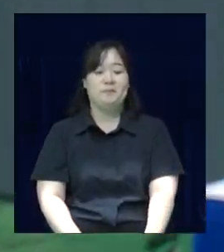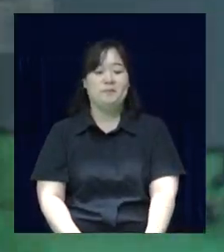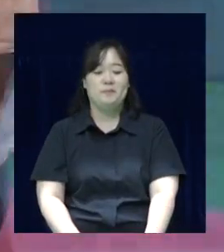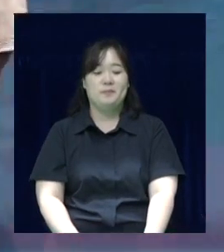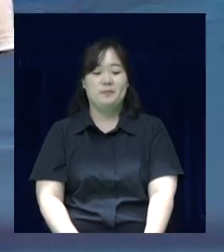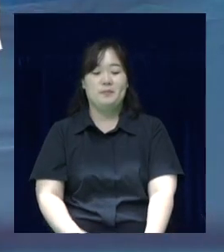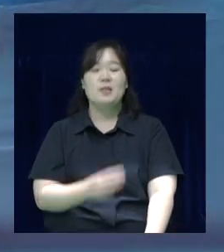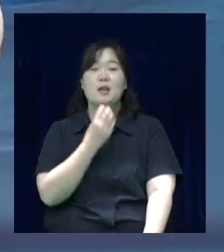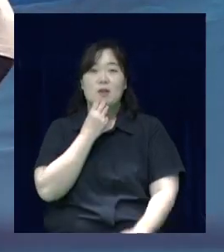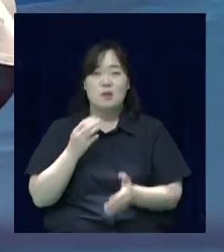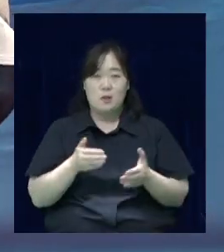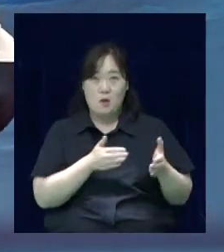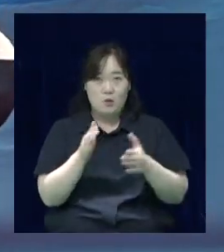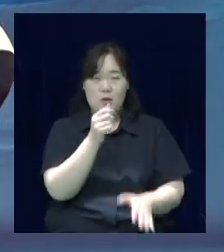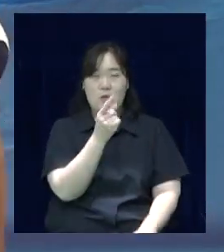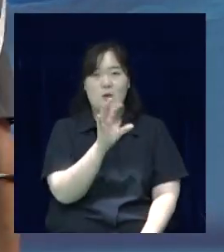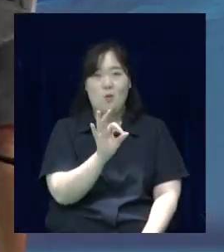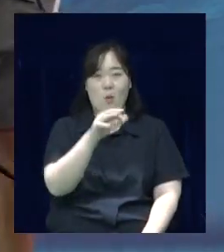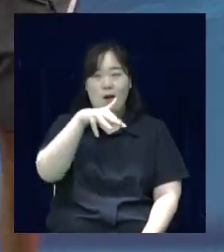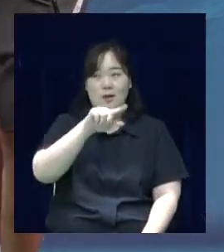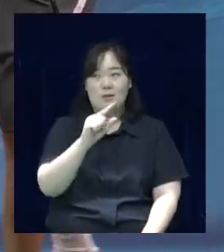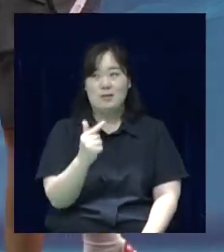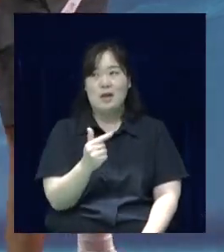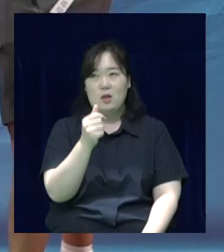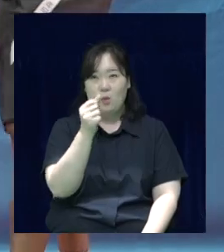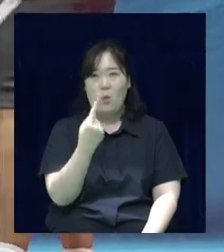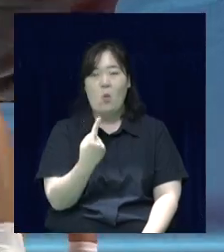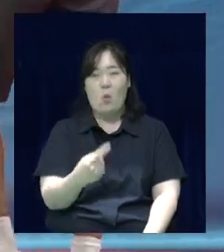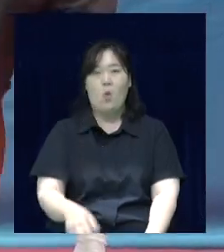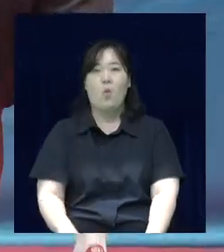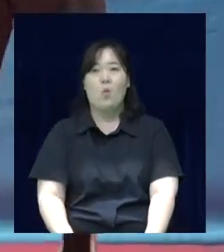경기 소속의 황찬우. 예.